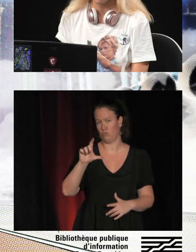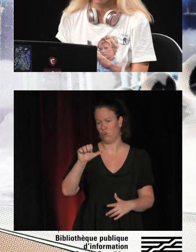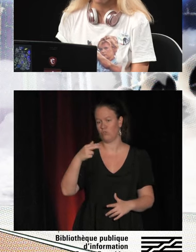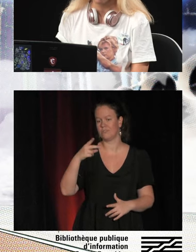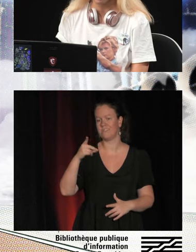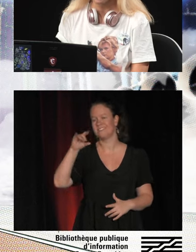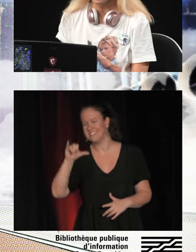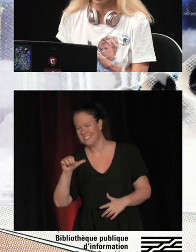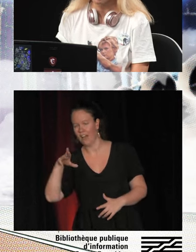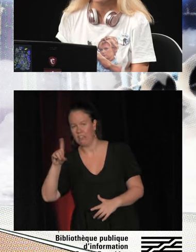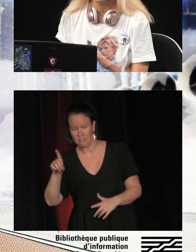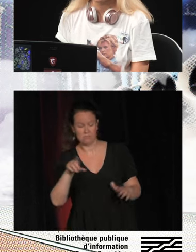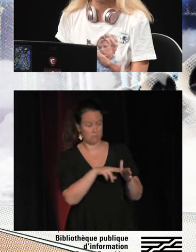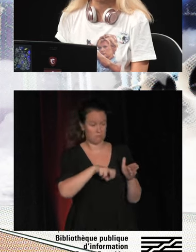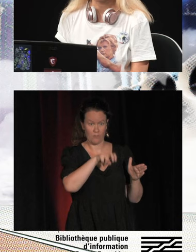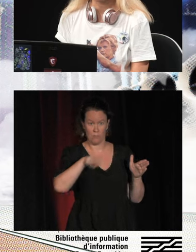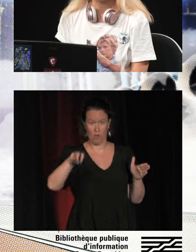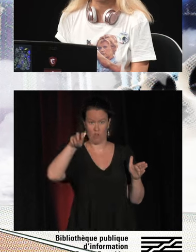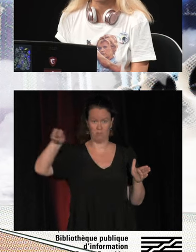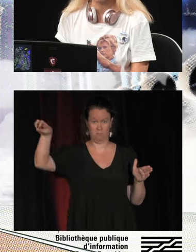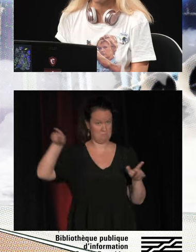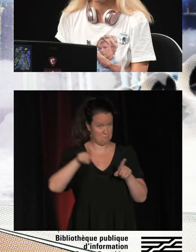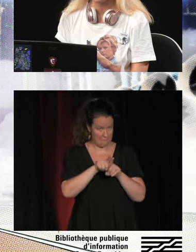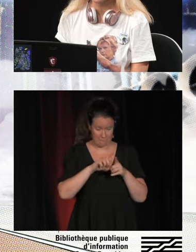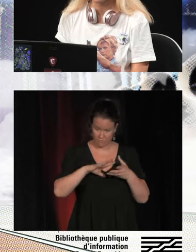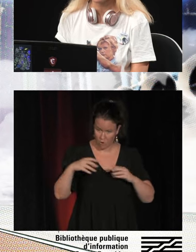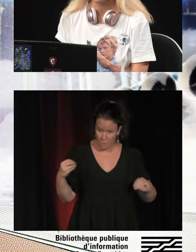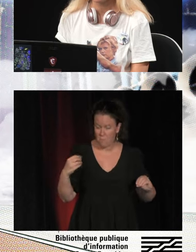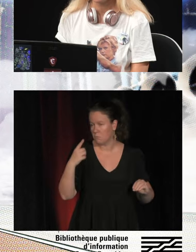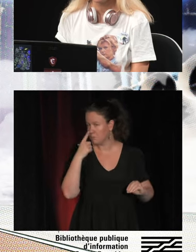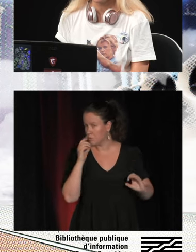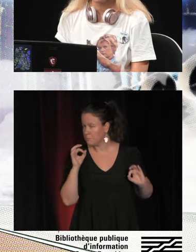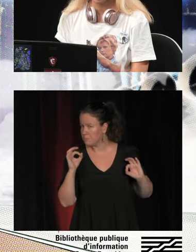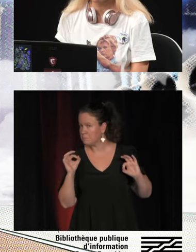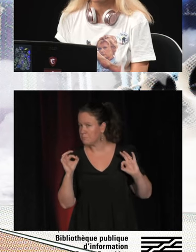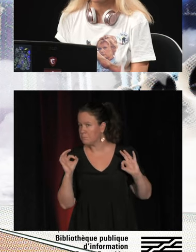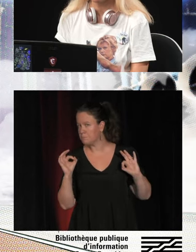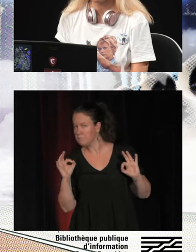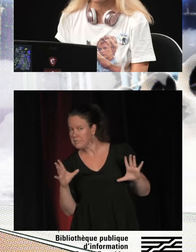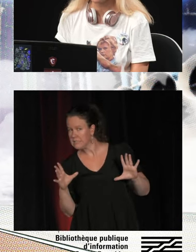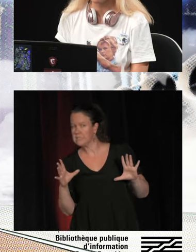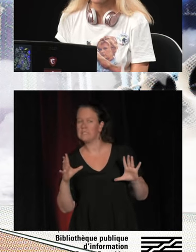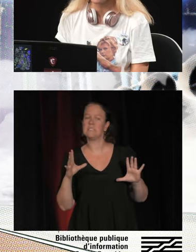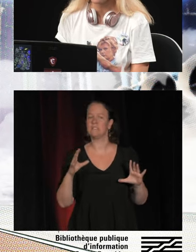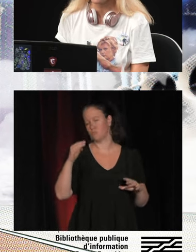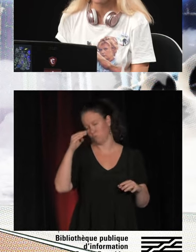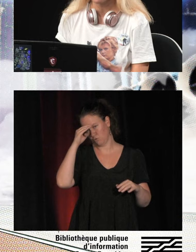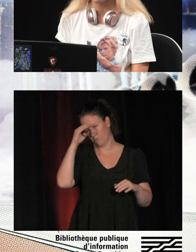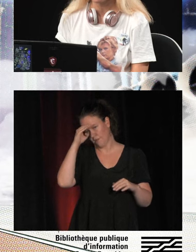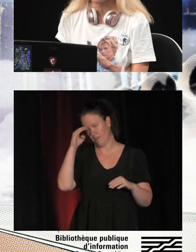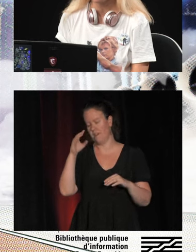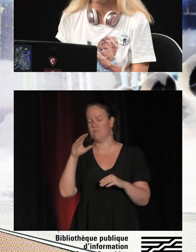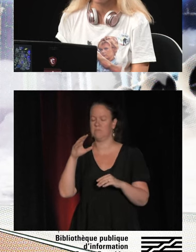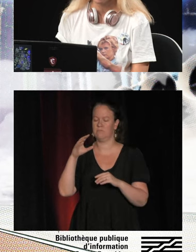aussi. C'est un petit platformer très sympa qui fait un peu penser un coup à Super Meat Boy, un coup à Céleste. Enfin,